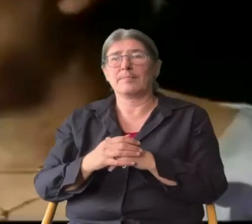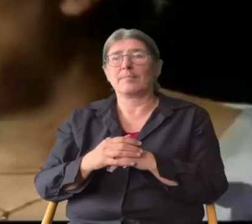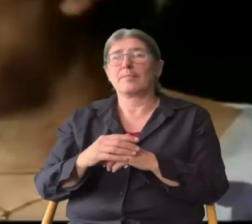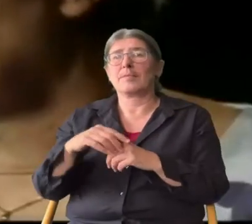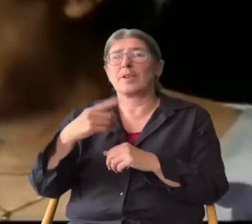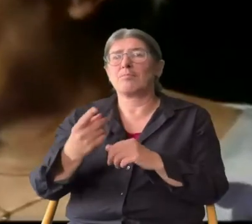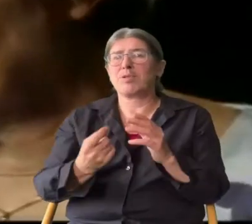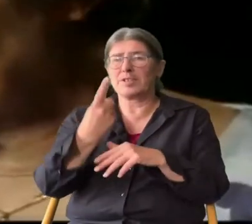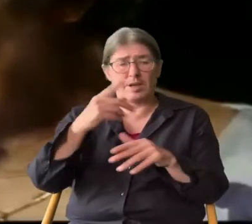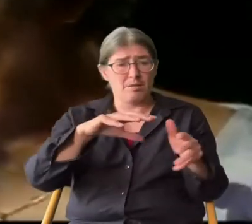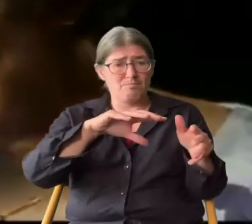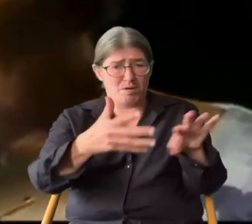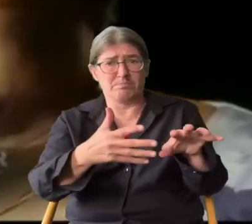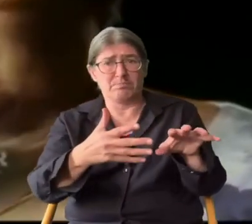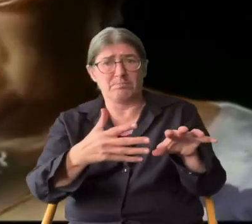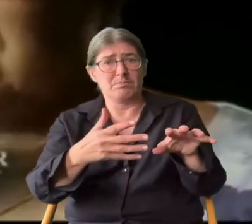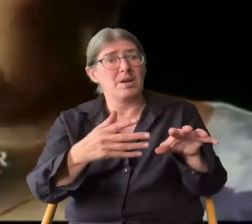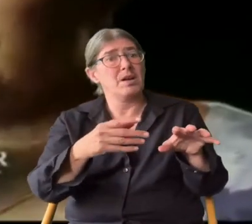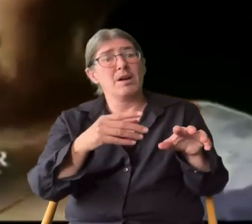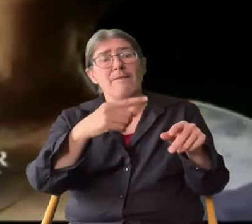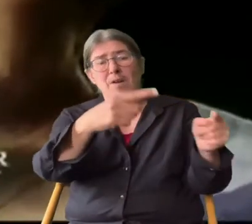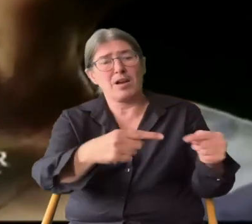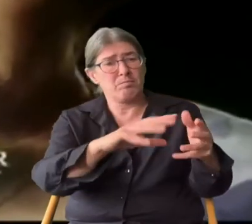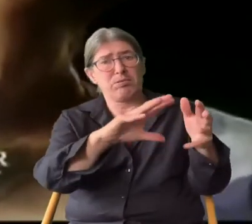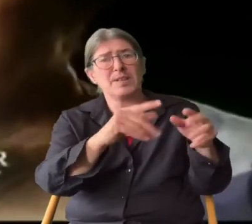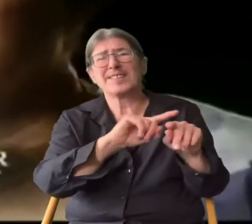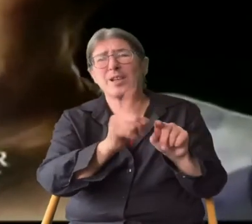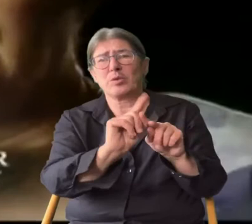Dann plötzlich so ein Krach und der Wagen sank in Sekunden.